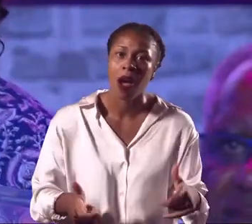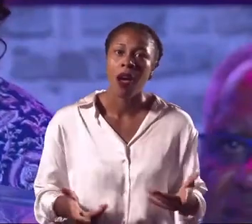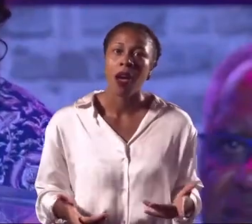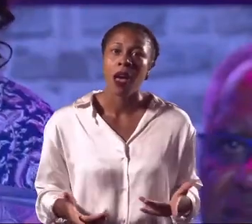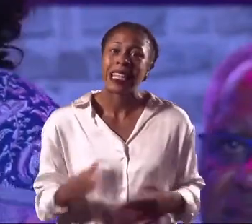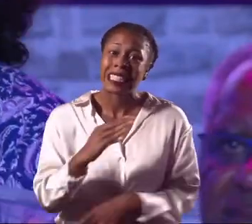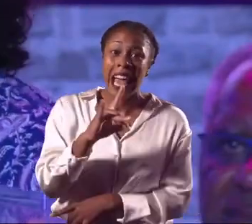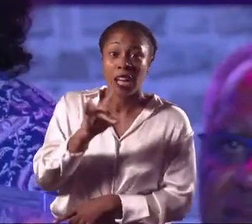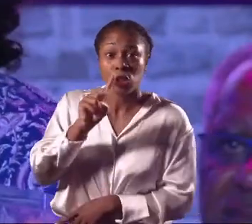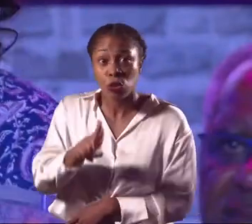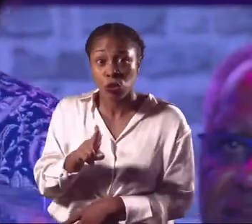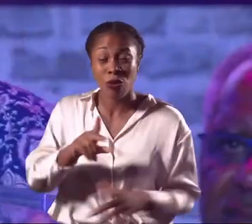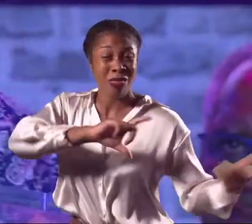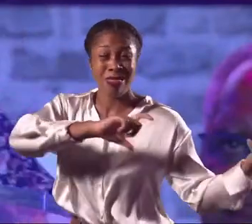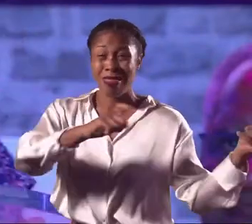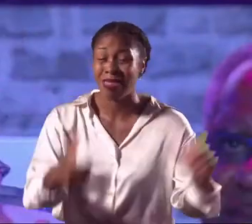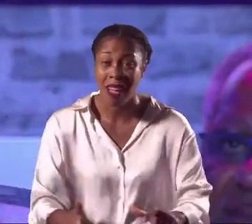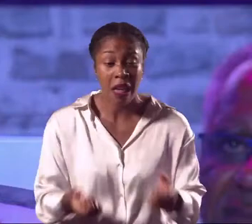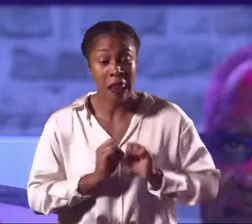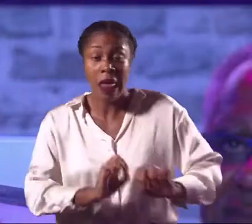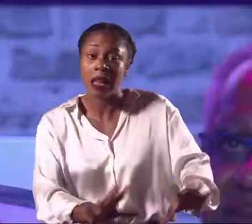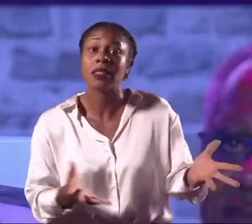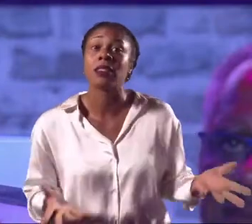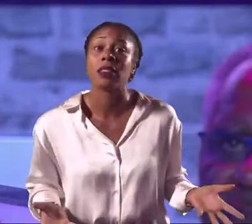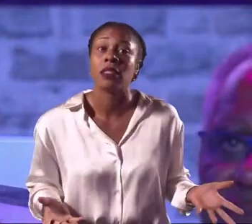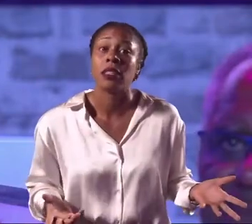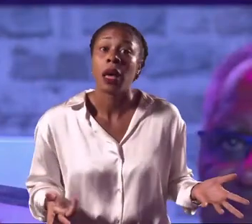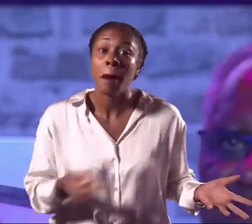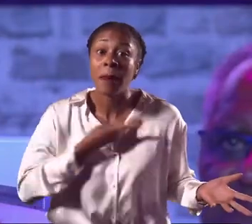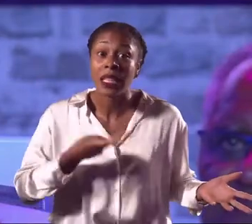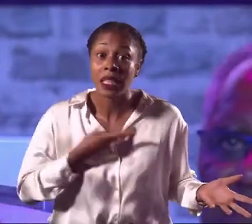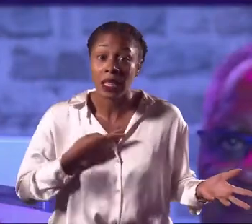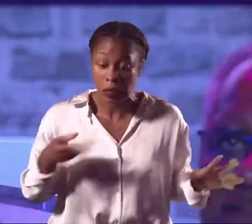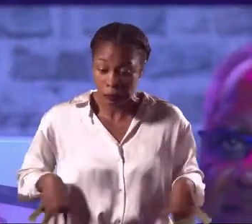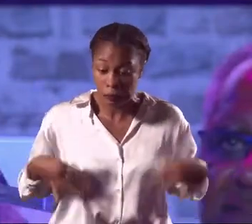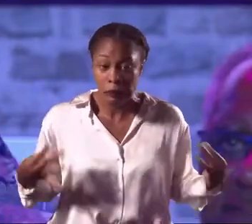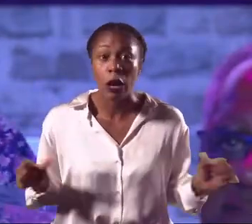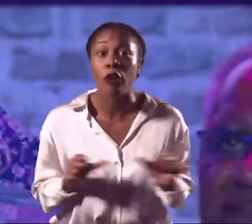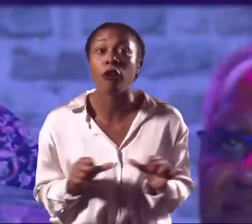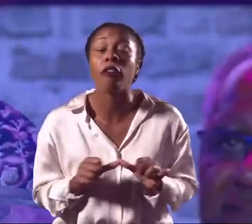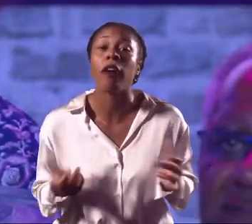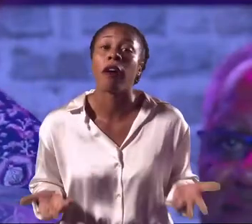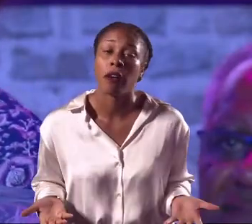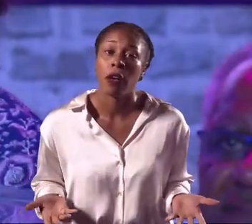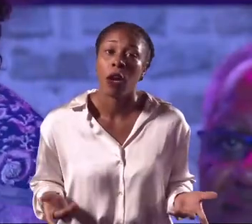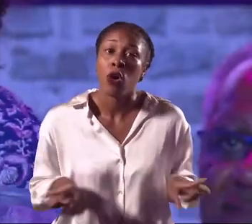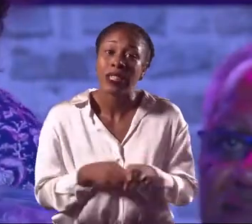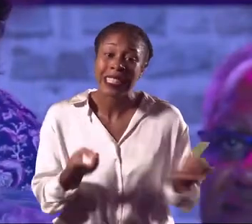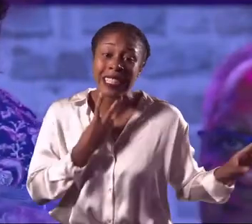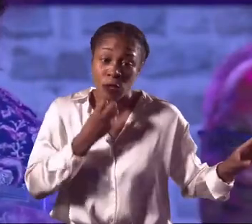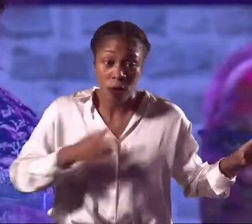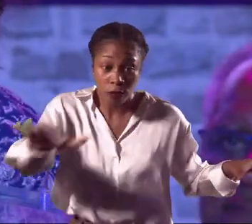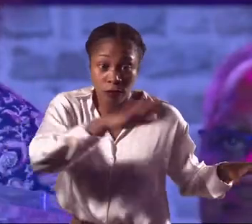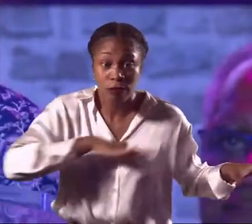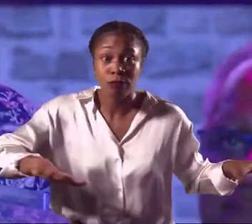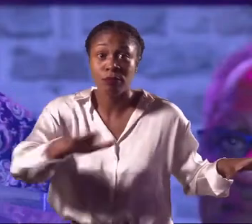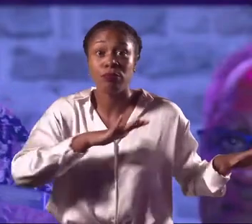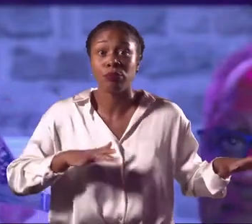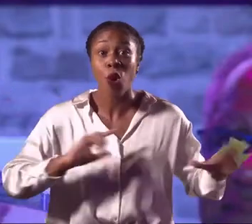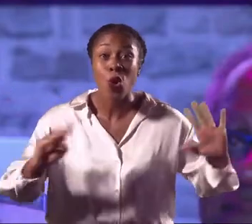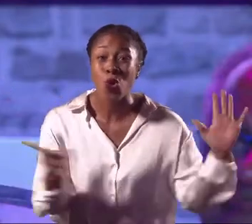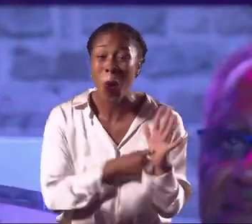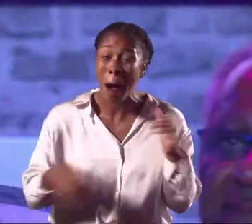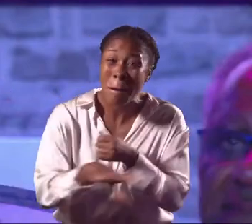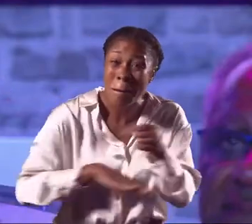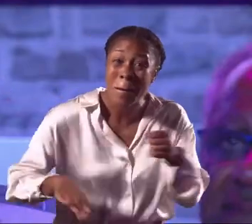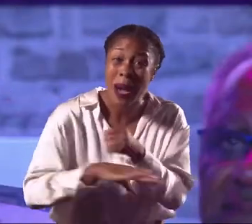CHU à l'abandon, qui laisse, j'y reviendrai, des médecins sans moyens. Et qui laisse des citoyens sans accès à un droit